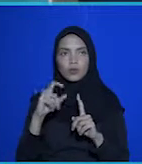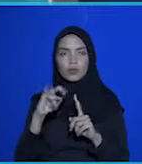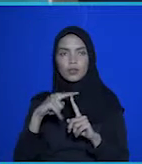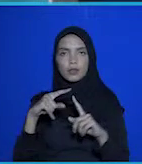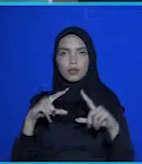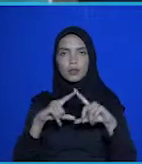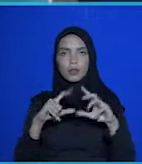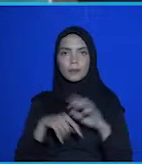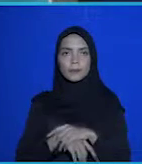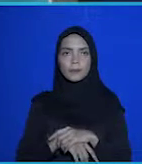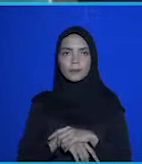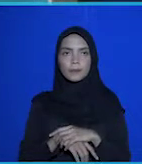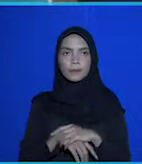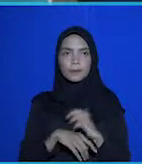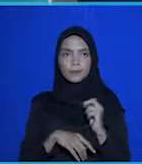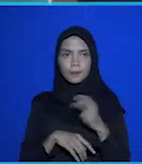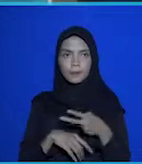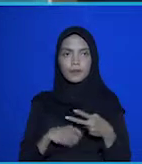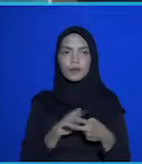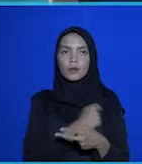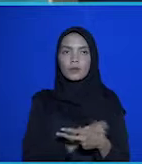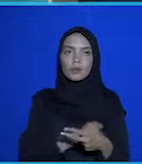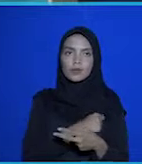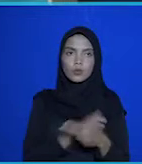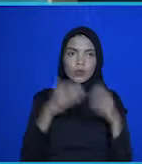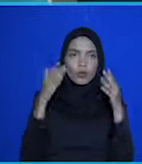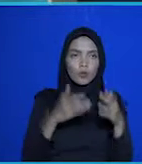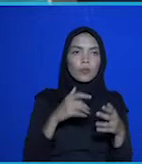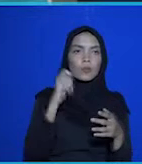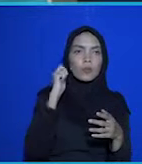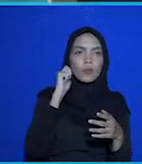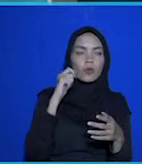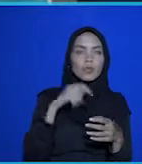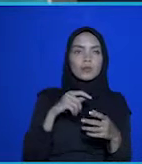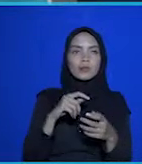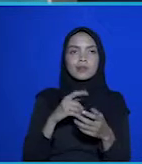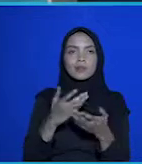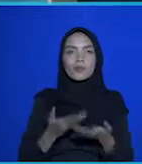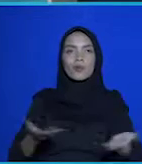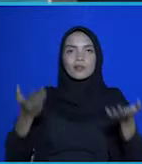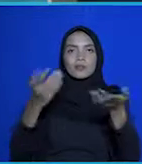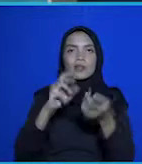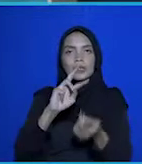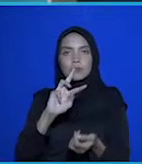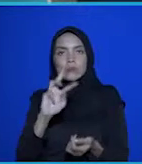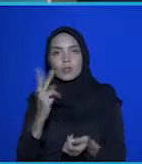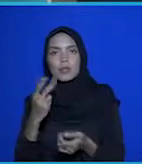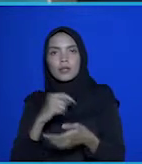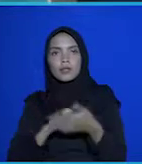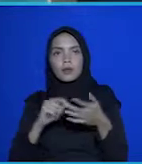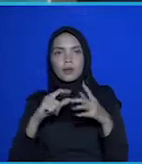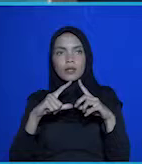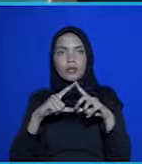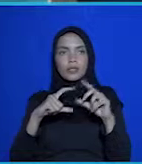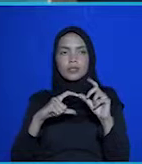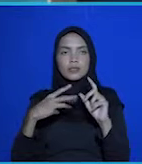Karnawati, yang saya hormati staf ahli Menteri Sosial Bidang Perubahan dan Dinamika Sosial Bapak Asep Sasa Purnama,